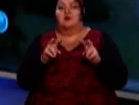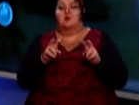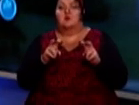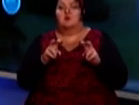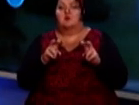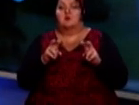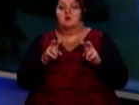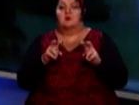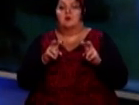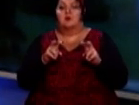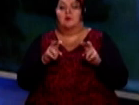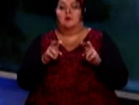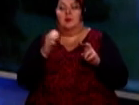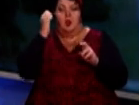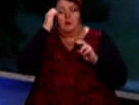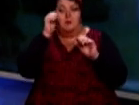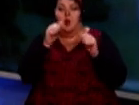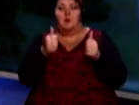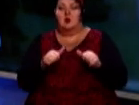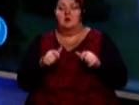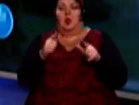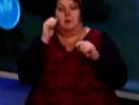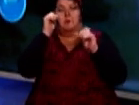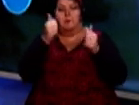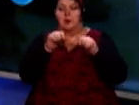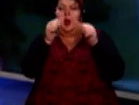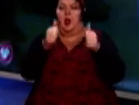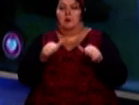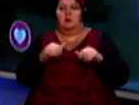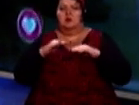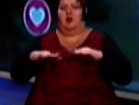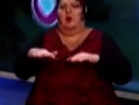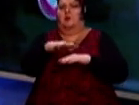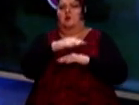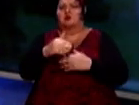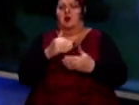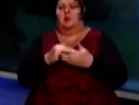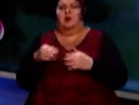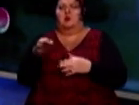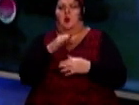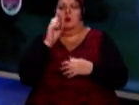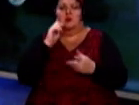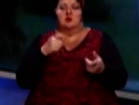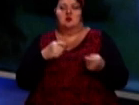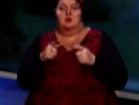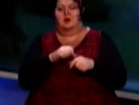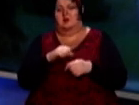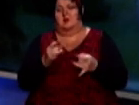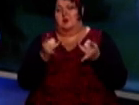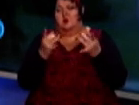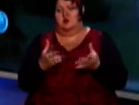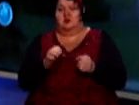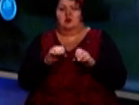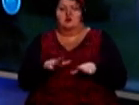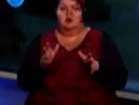меморіалізації. Розумієте, поставити черговий пам'ятник на площі перед обласною державною адміністрацією – це, мабуть, найпростіше рішення,